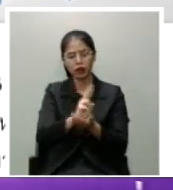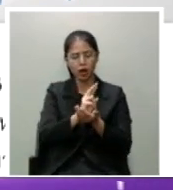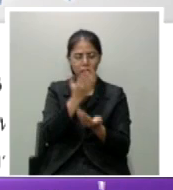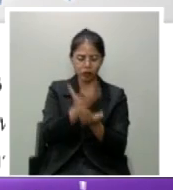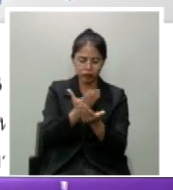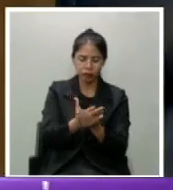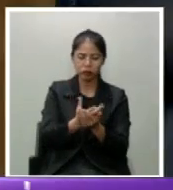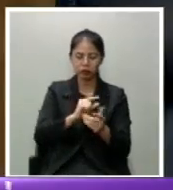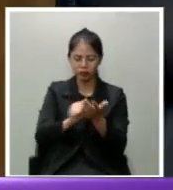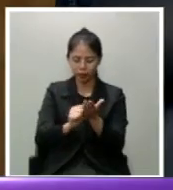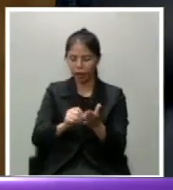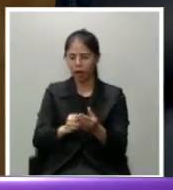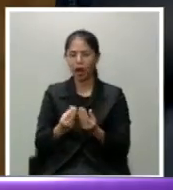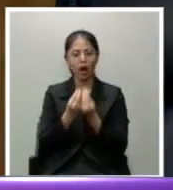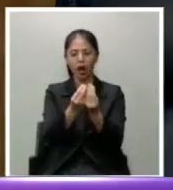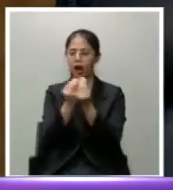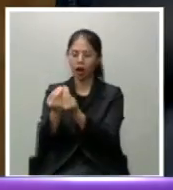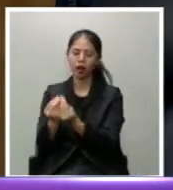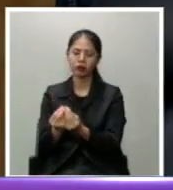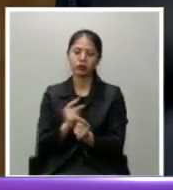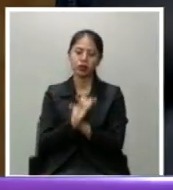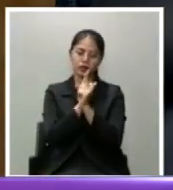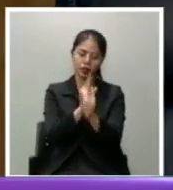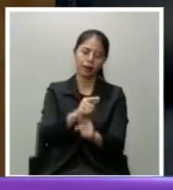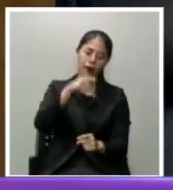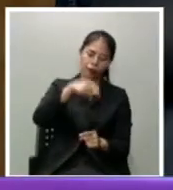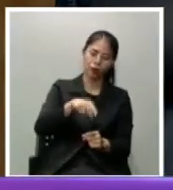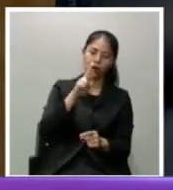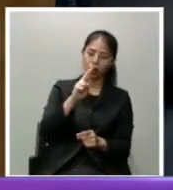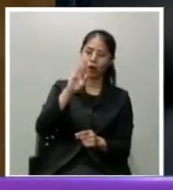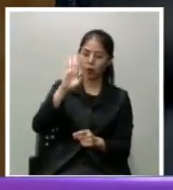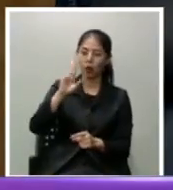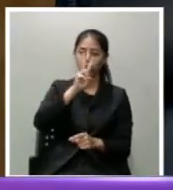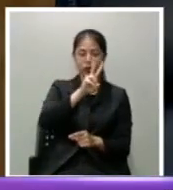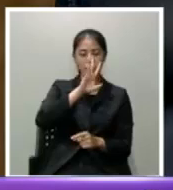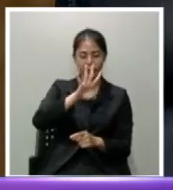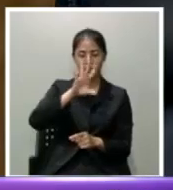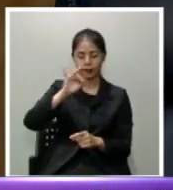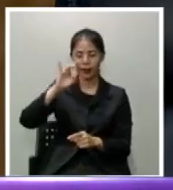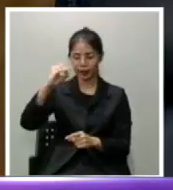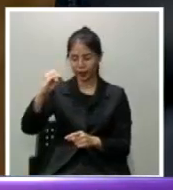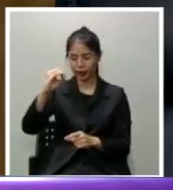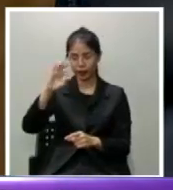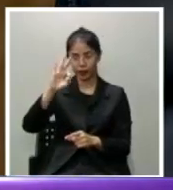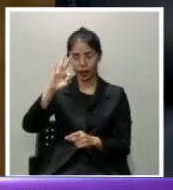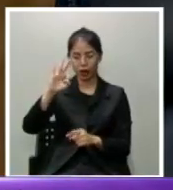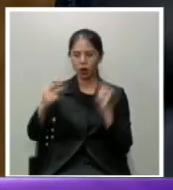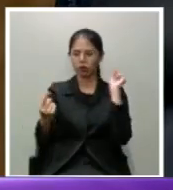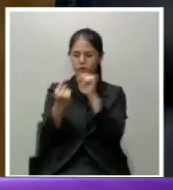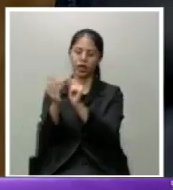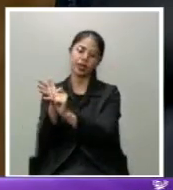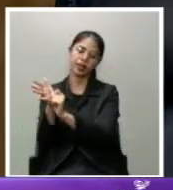เสียดายครับแก้ไปหมดตามนั้นแต่ไอ้พ.ร.บ. 2489มันอยู่ข้างนอกกฎหมายศุลกากรไม่ได้แ